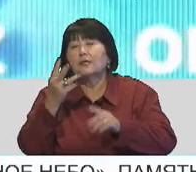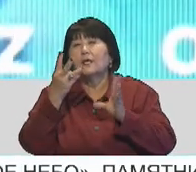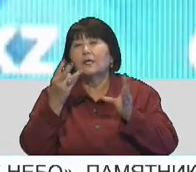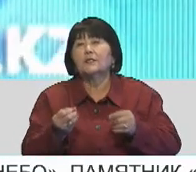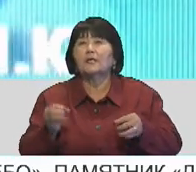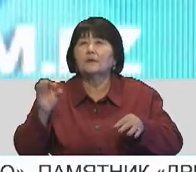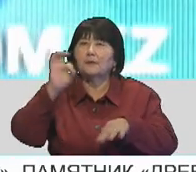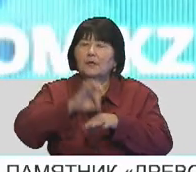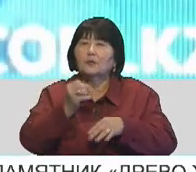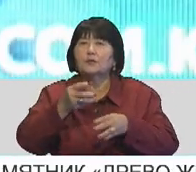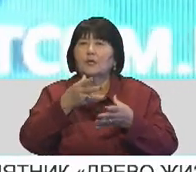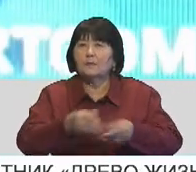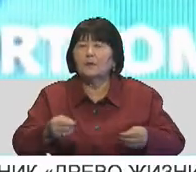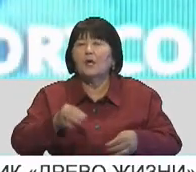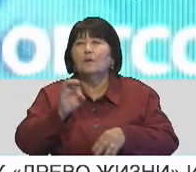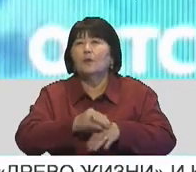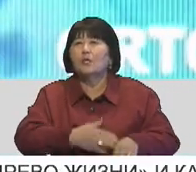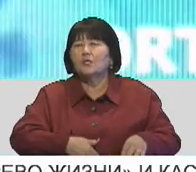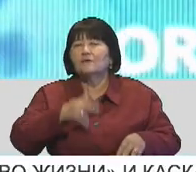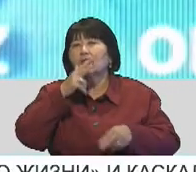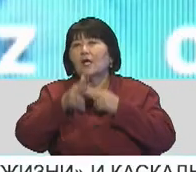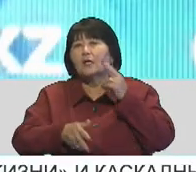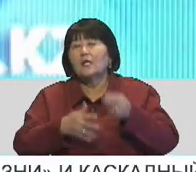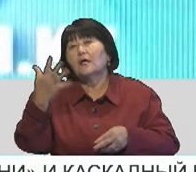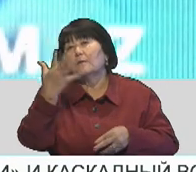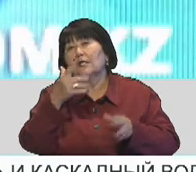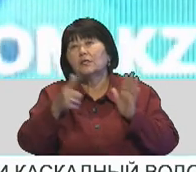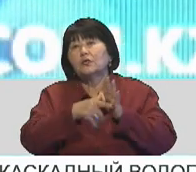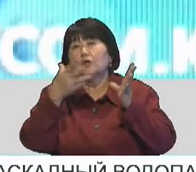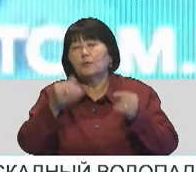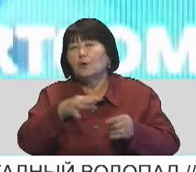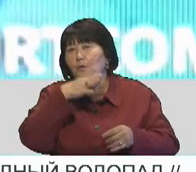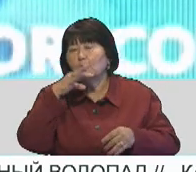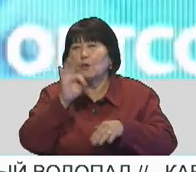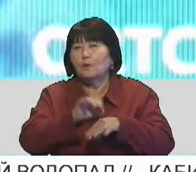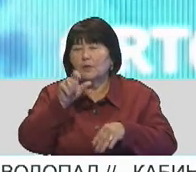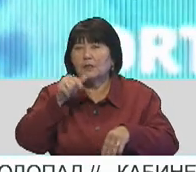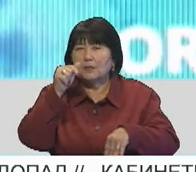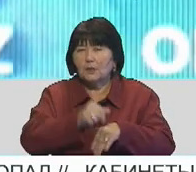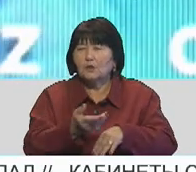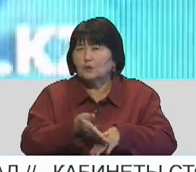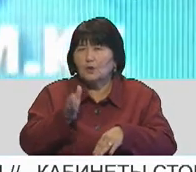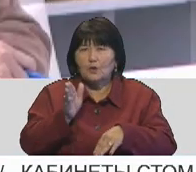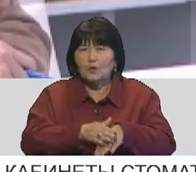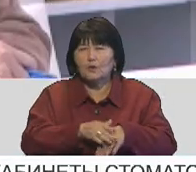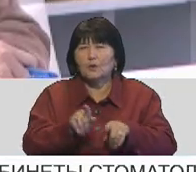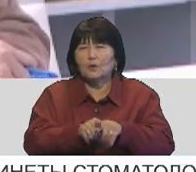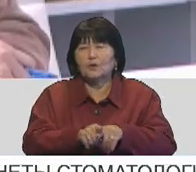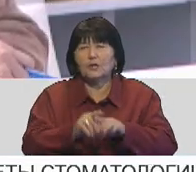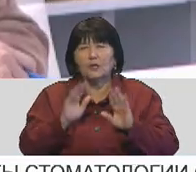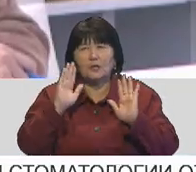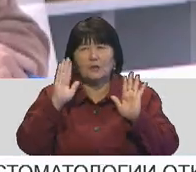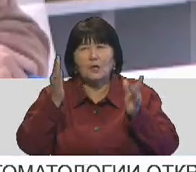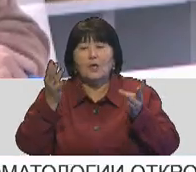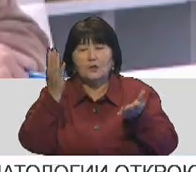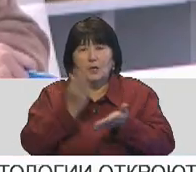присоединяются диарея боли в животе тошнота на пятый Седьмой день у многих больных наблюдается тяжёлый геморрагический симптом